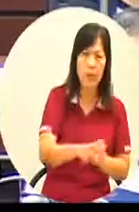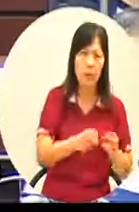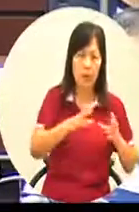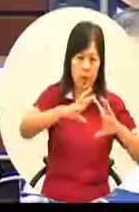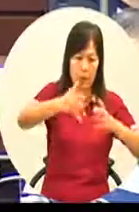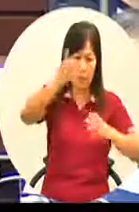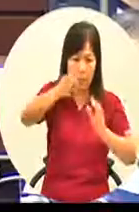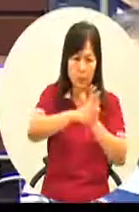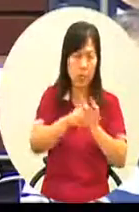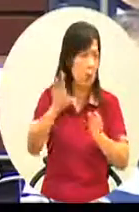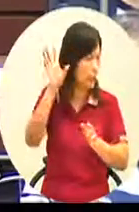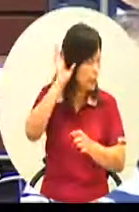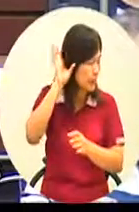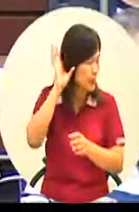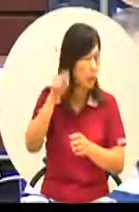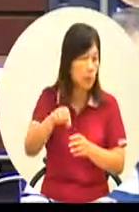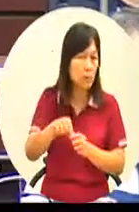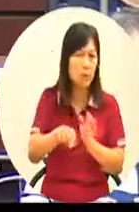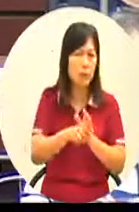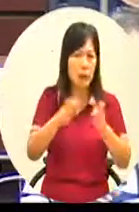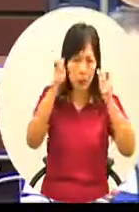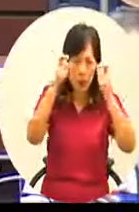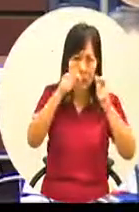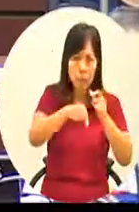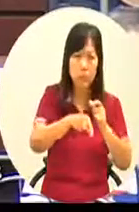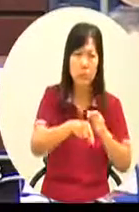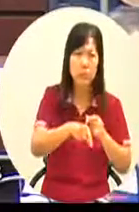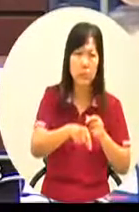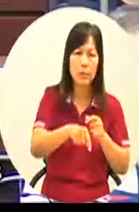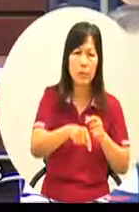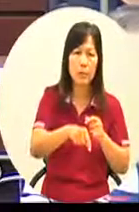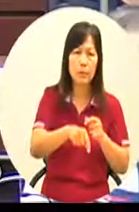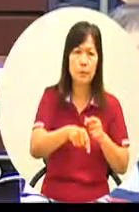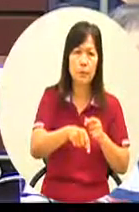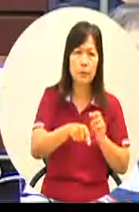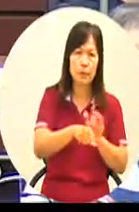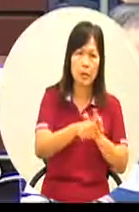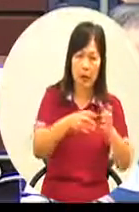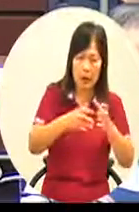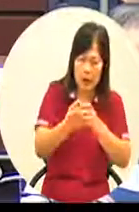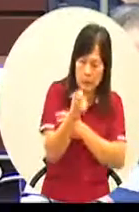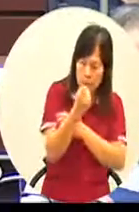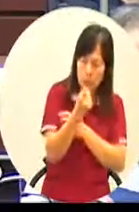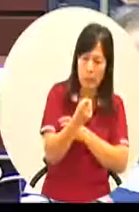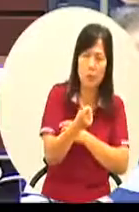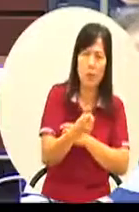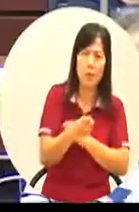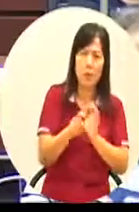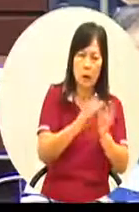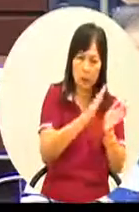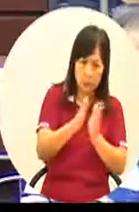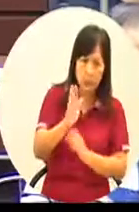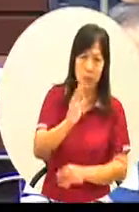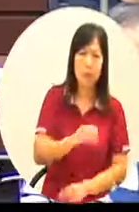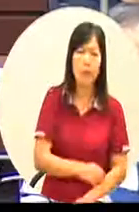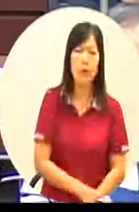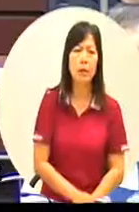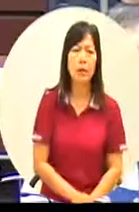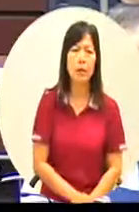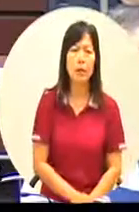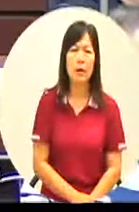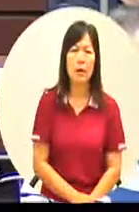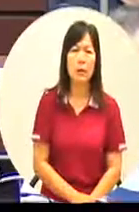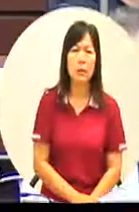是因为听到这个高雄的这方面的积极跟努力的准备哈，所以才